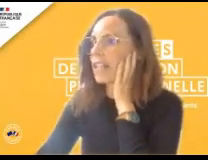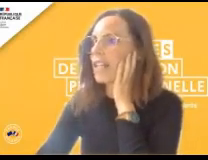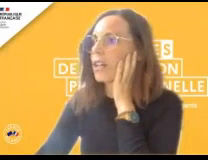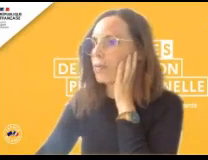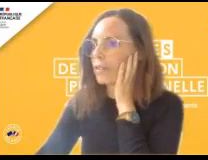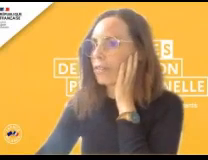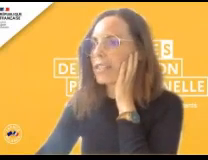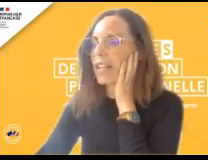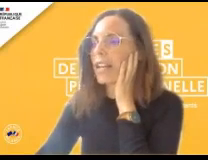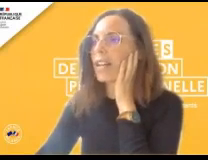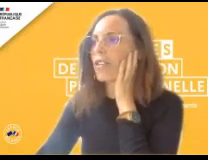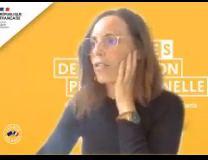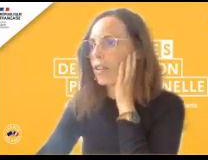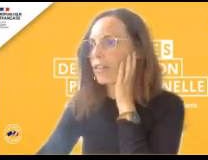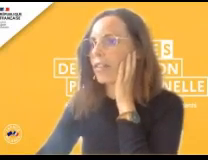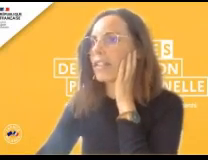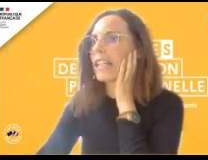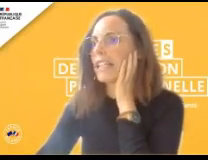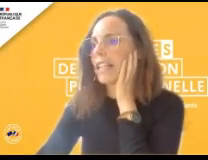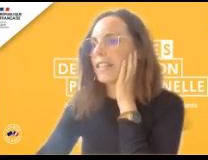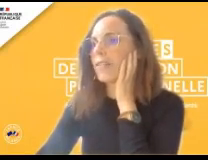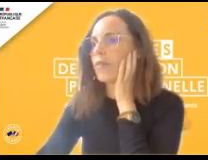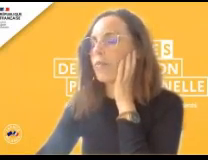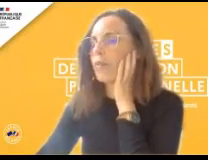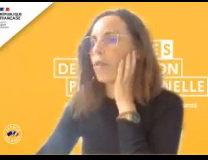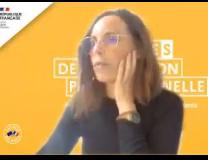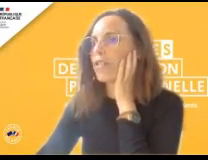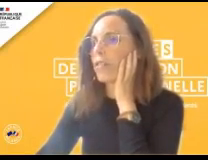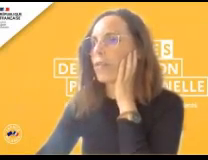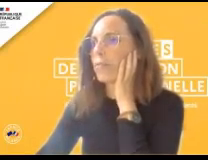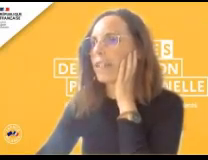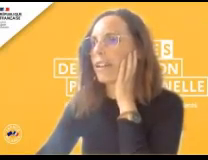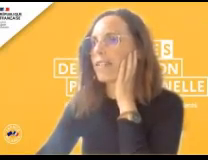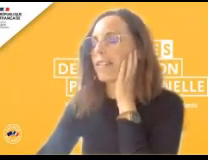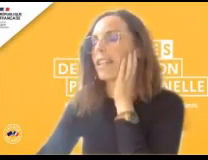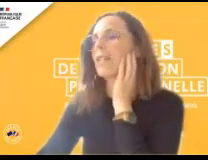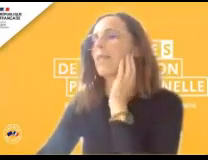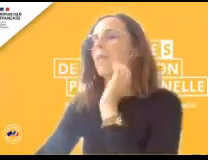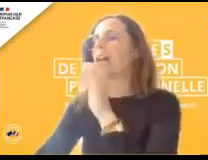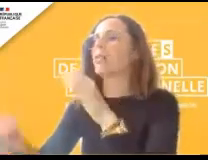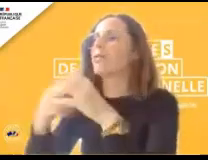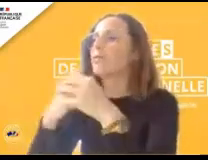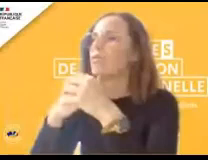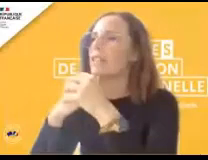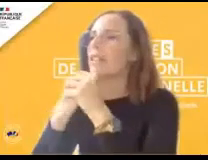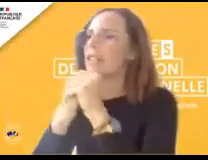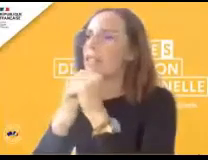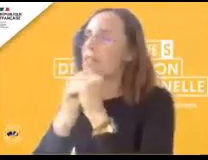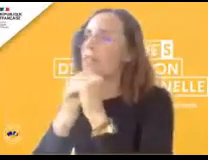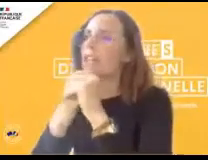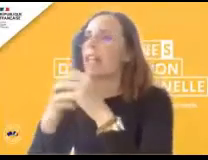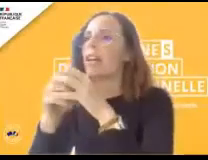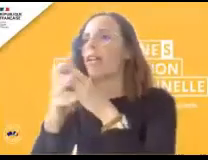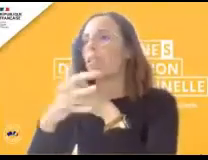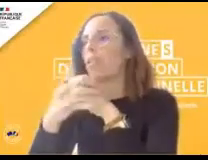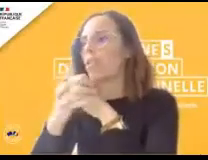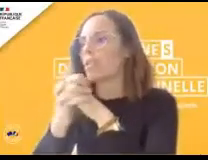gratuit, confidentiel, neutre, qui existe depuis le 1er janvier 2015 et qui permet à tous les